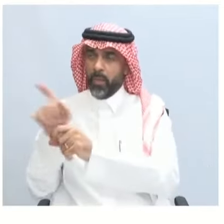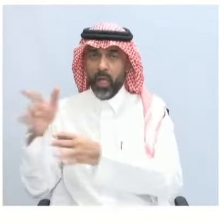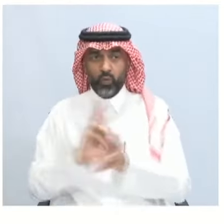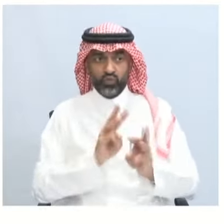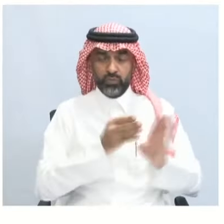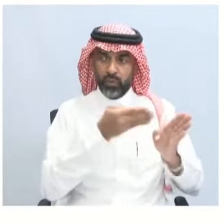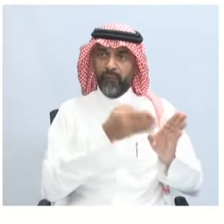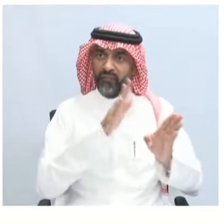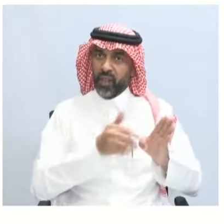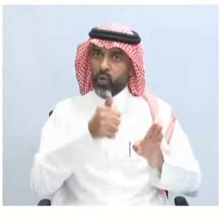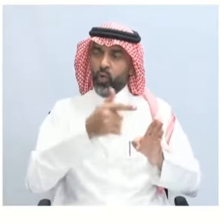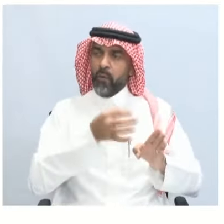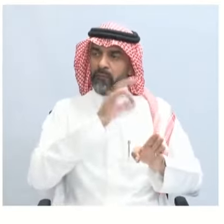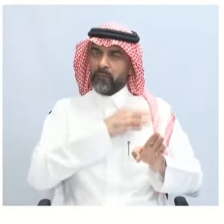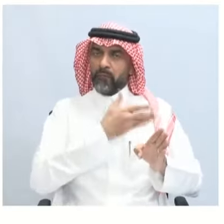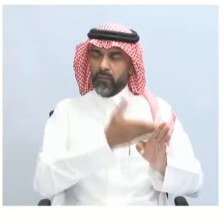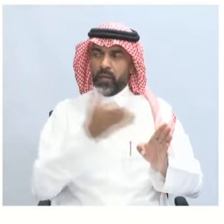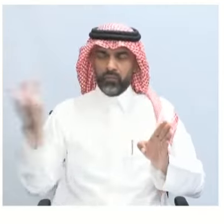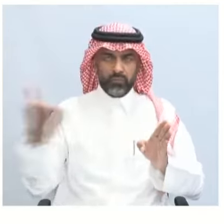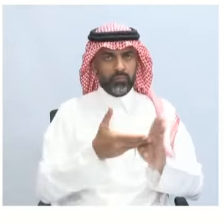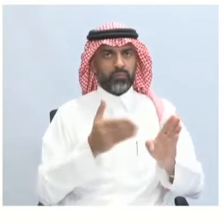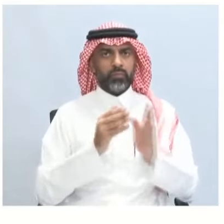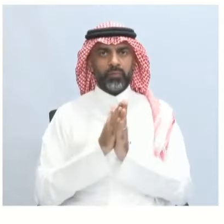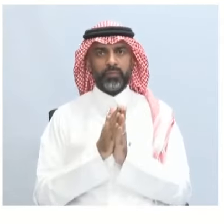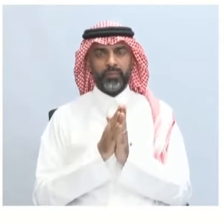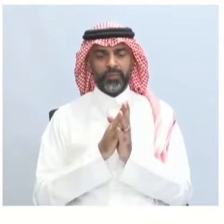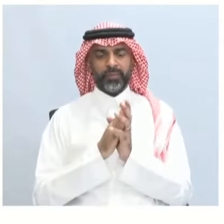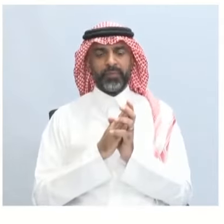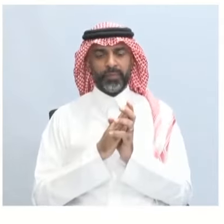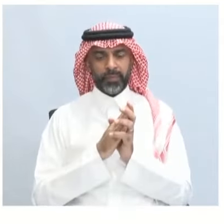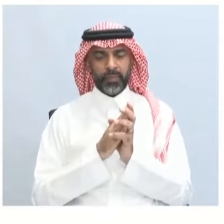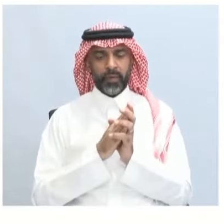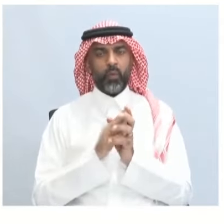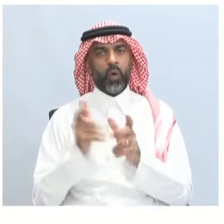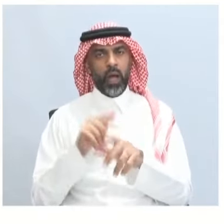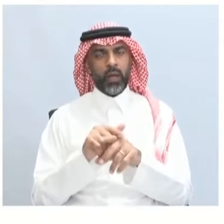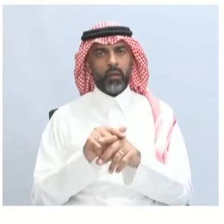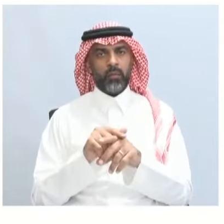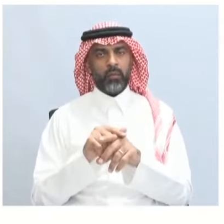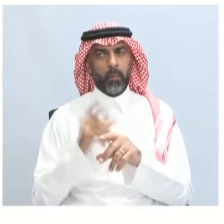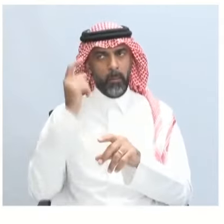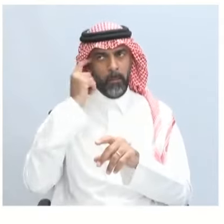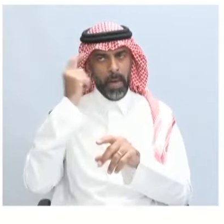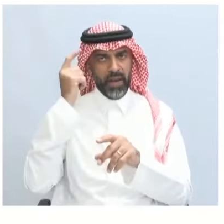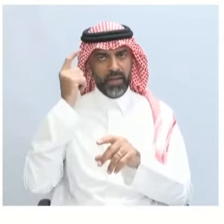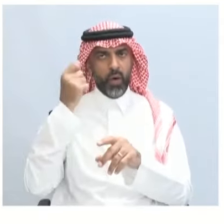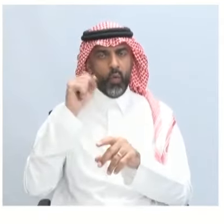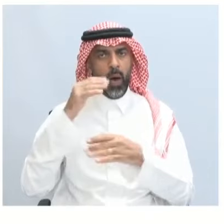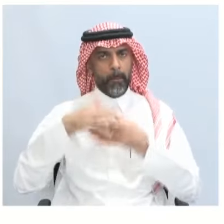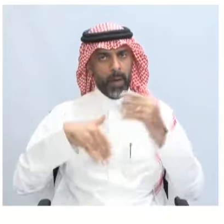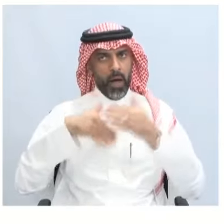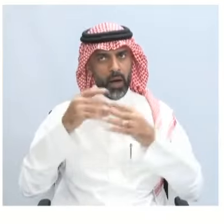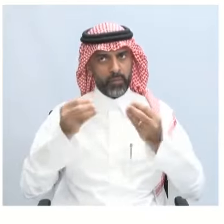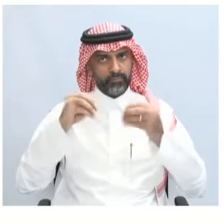العلم فنقول الاستفاده من المواقع التعليميه النافعه في تكوين الم معرفه بناء المعرفه كذلك في تنميه